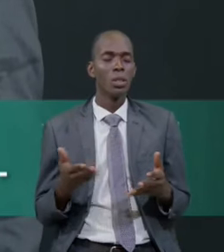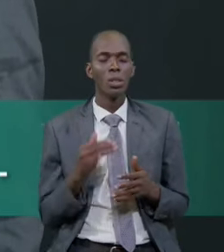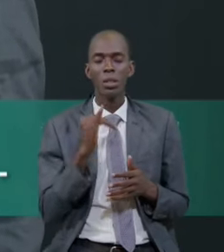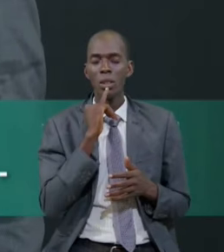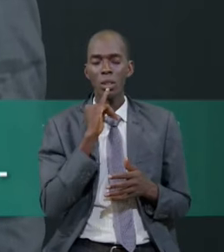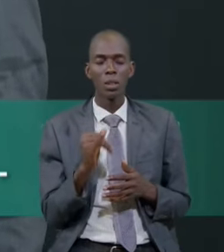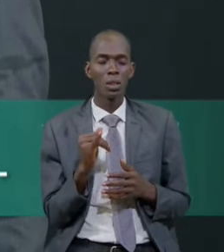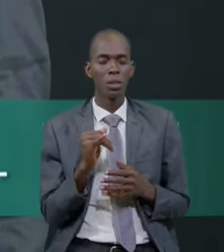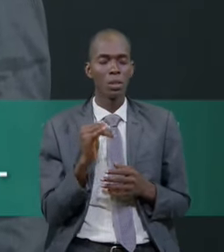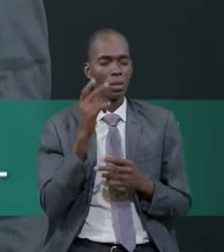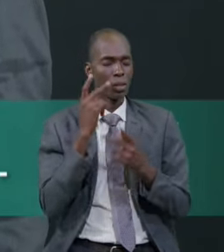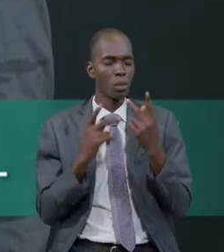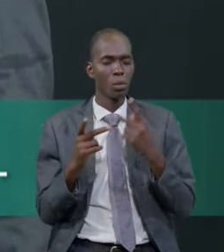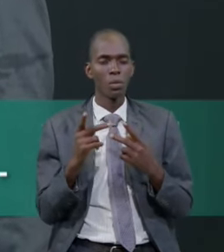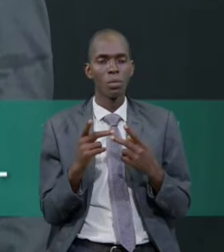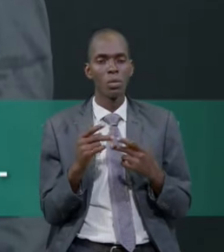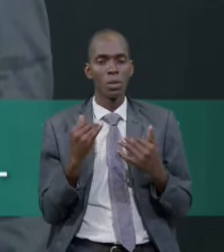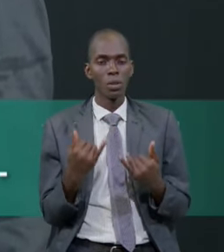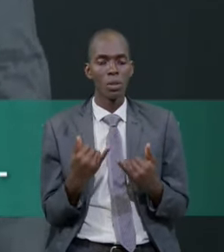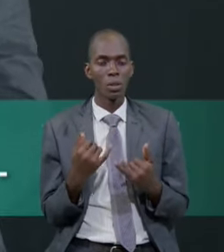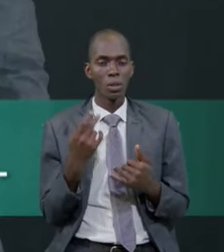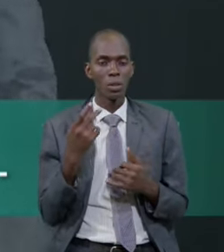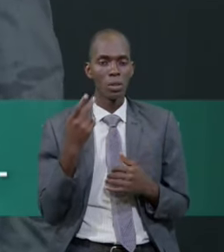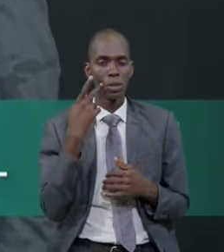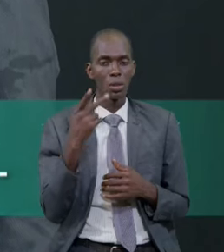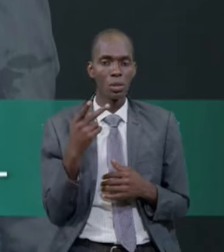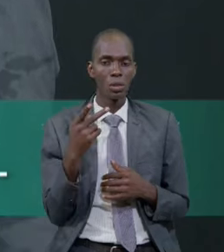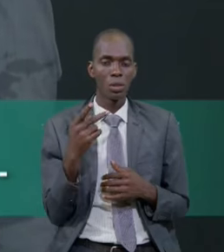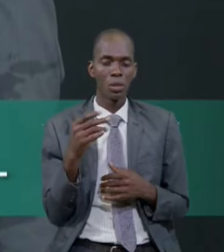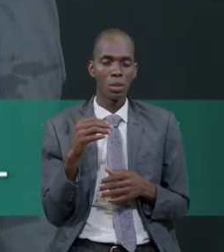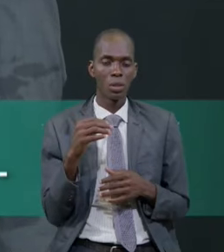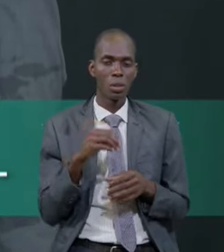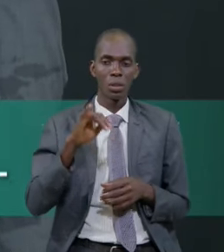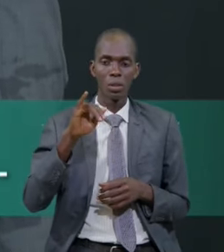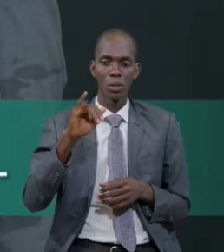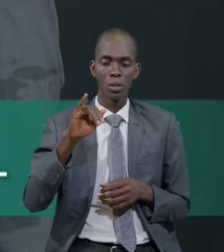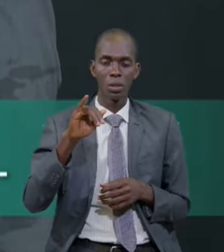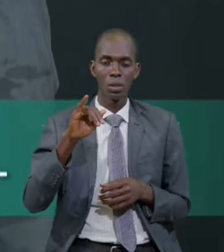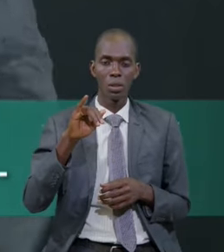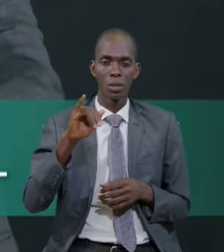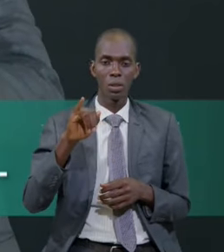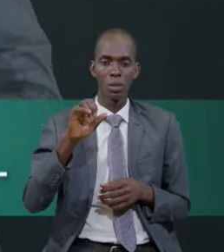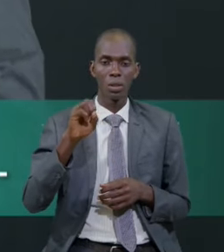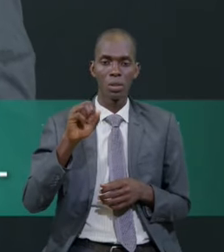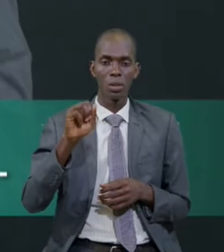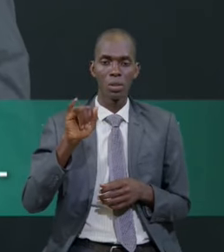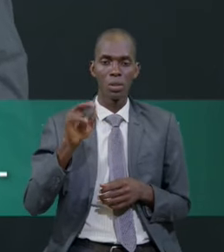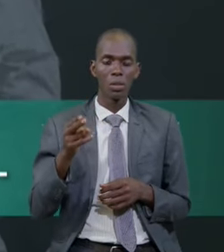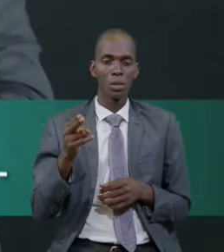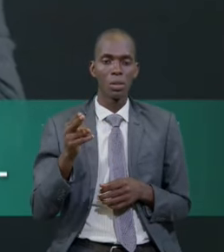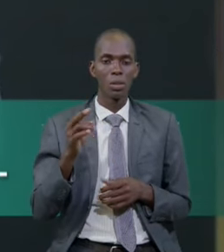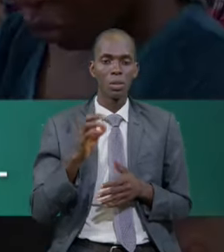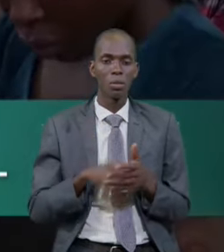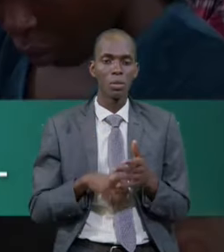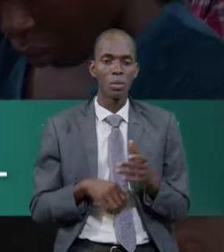Maintenant, Ésaïe, allons en Ésaïe maintenant. Chapitre 40, verset 17. Ésaïe 40,